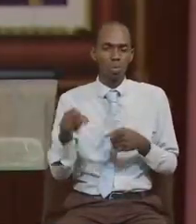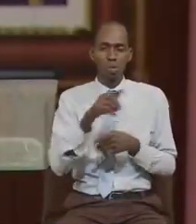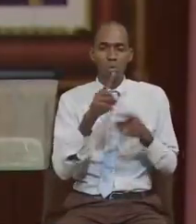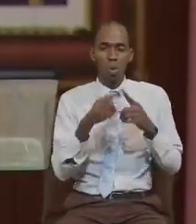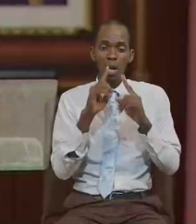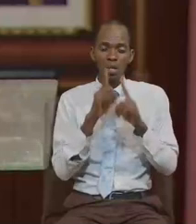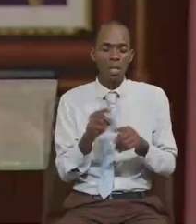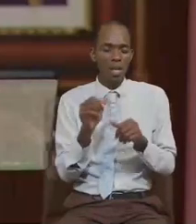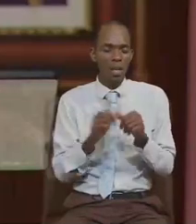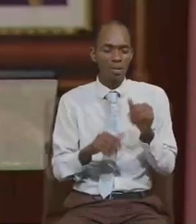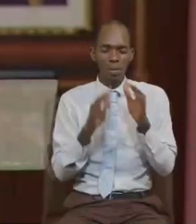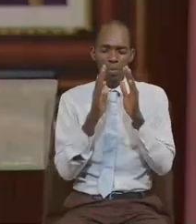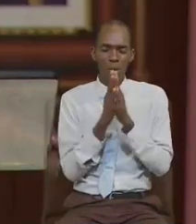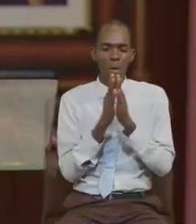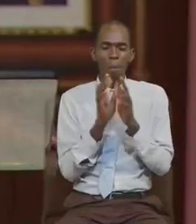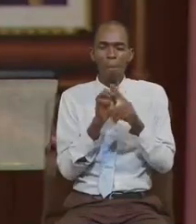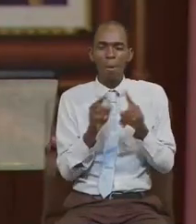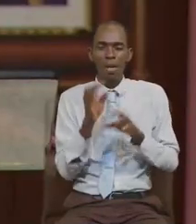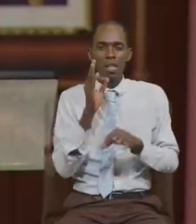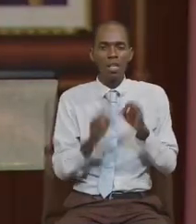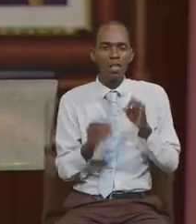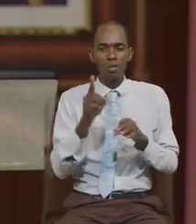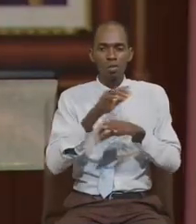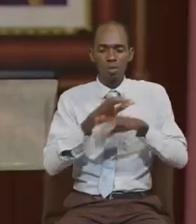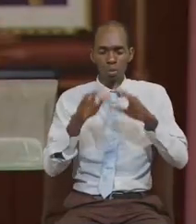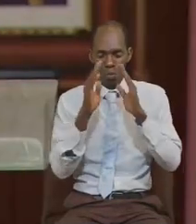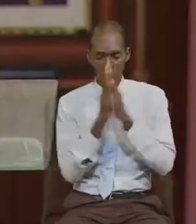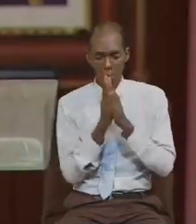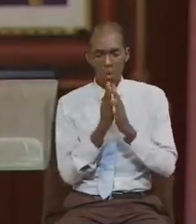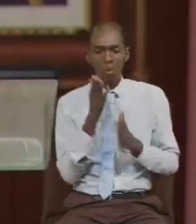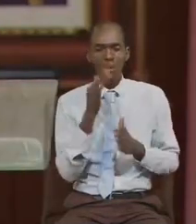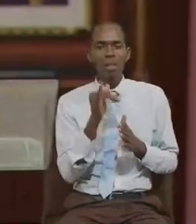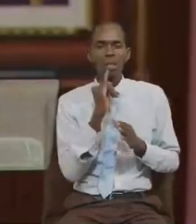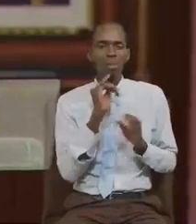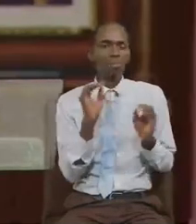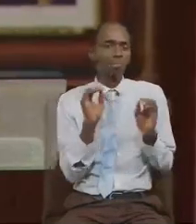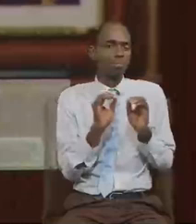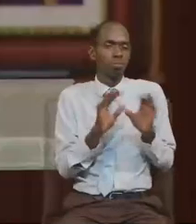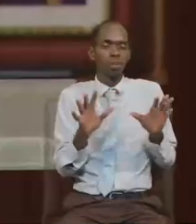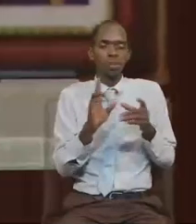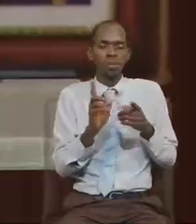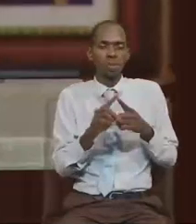prions pas, il n'y a rien à exaucer. Si tu sèmes zéro,